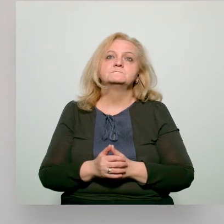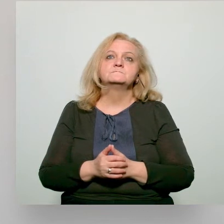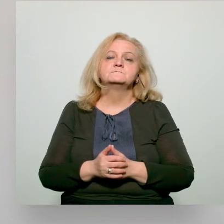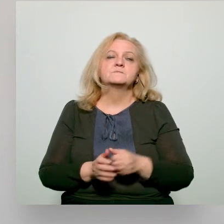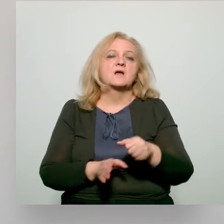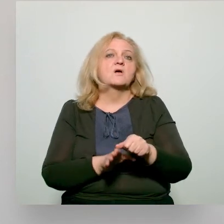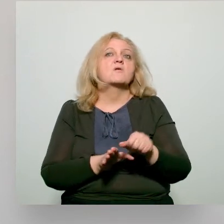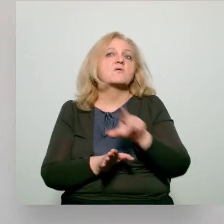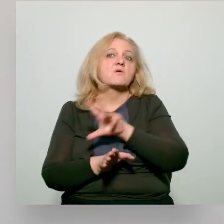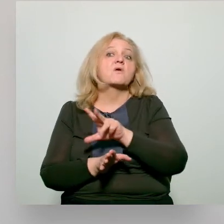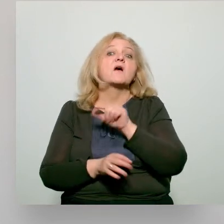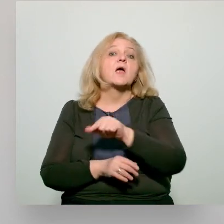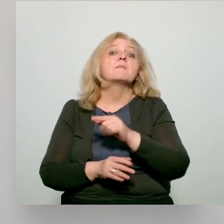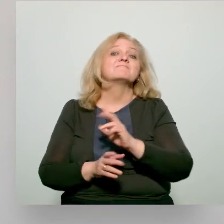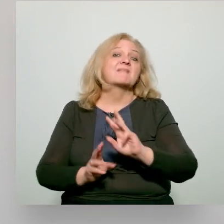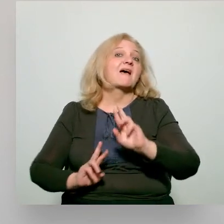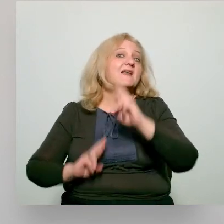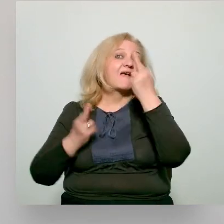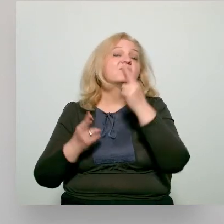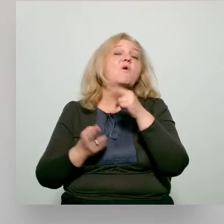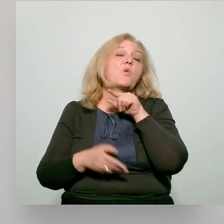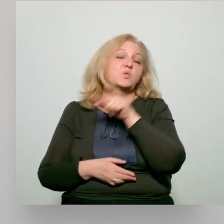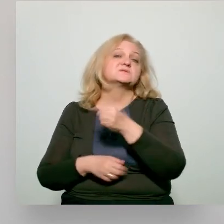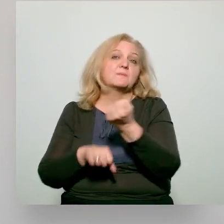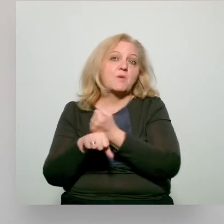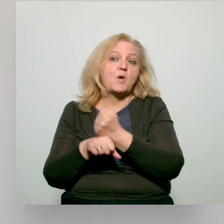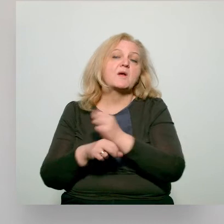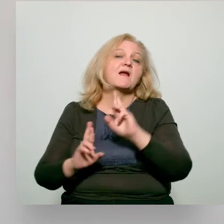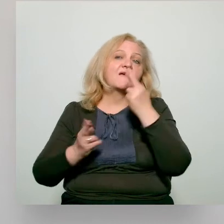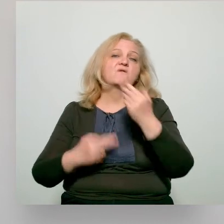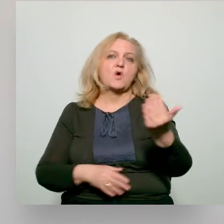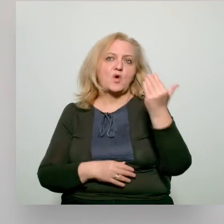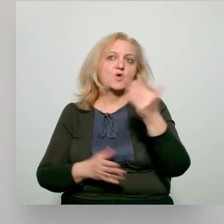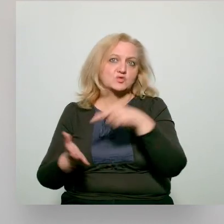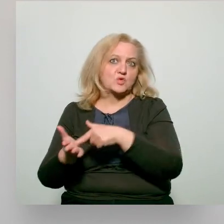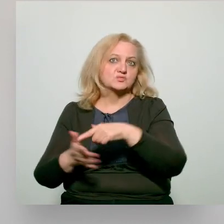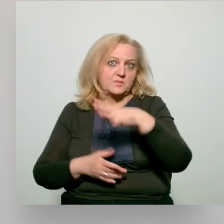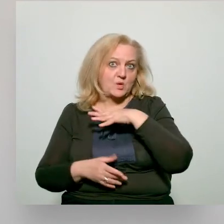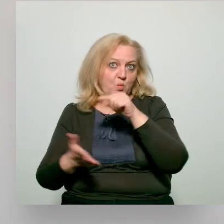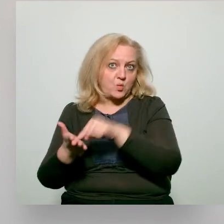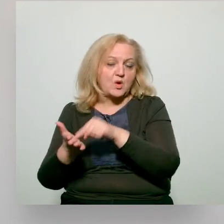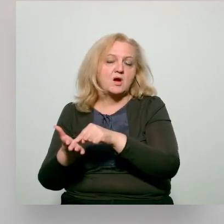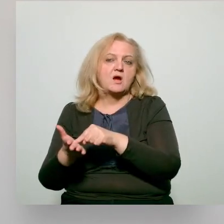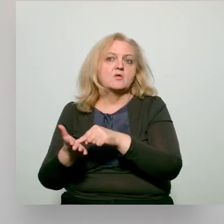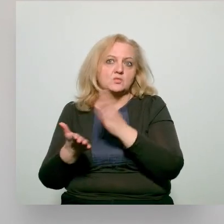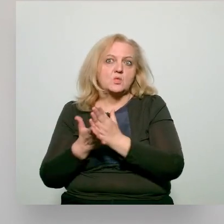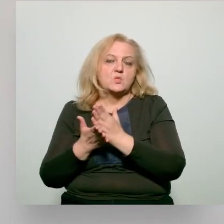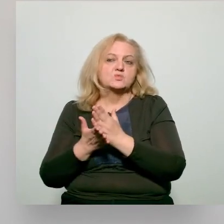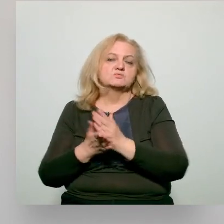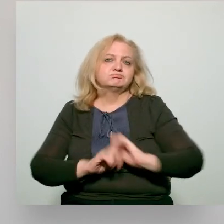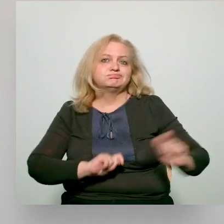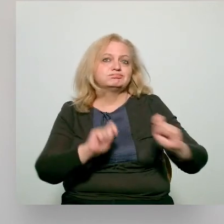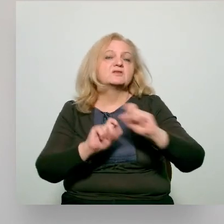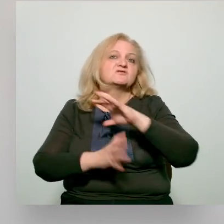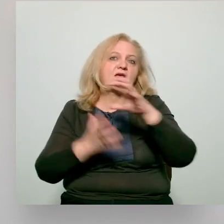ostatnie lata po rewolucji pomarańczowej, po rewolucji godności, o wiele więcej wiadomo już o Ukrainie.